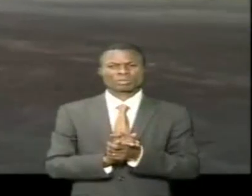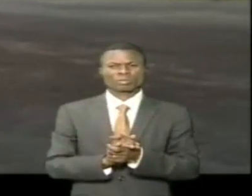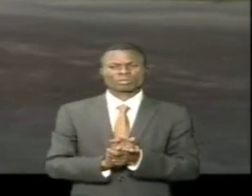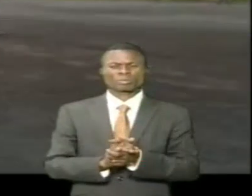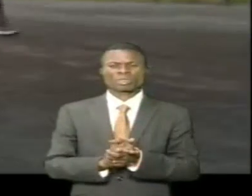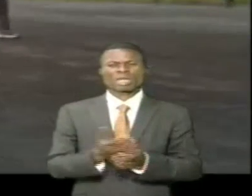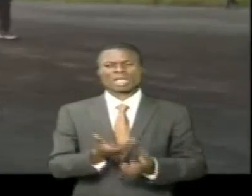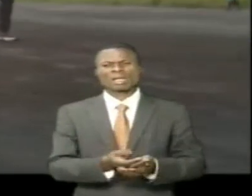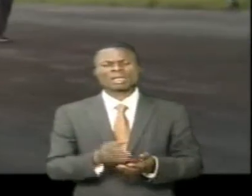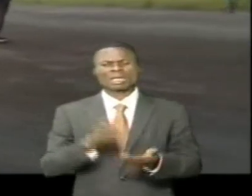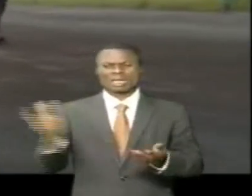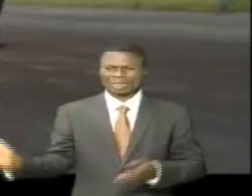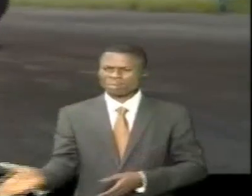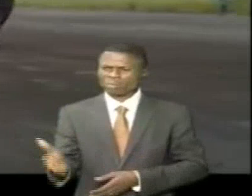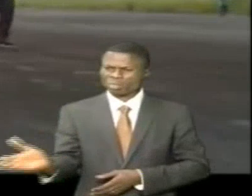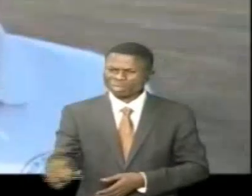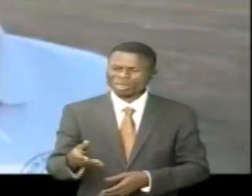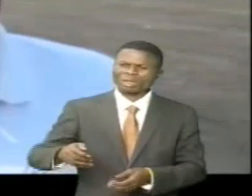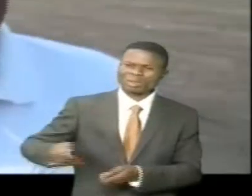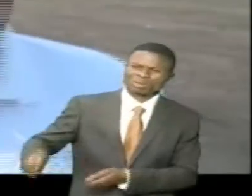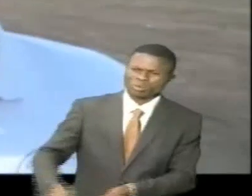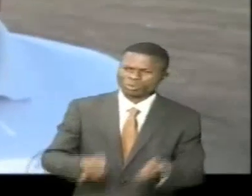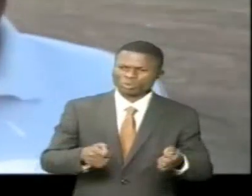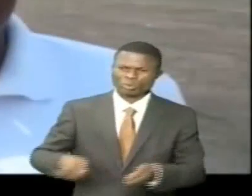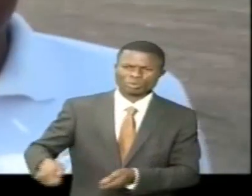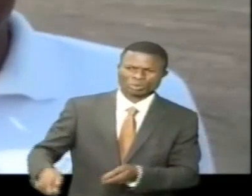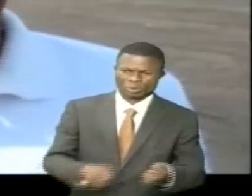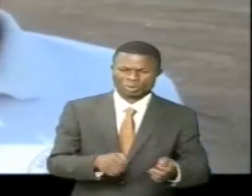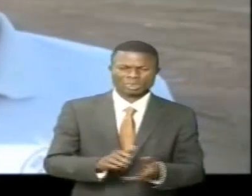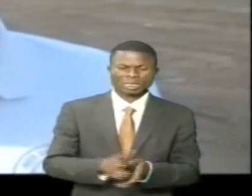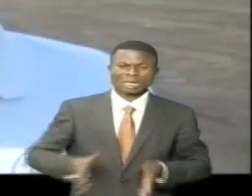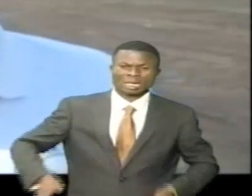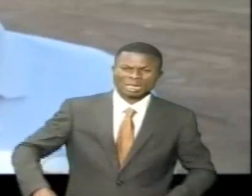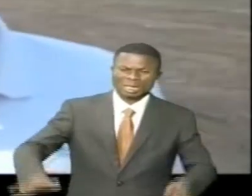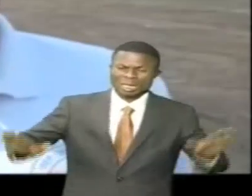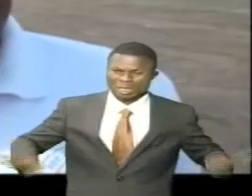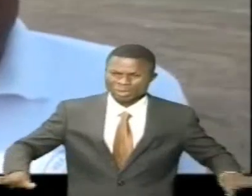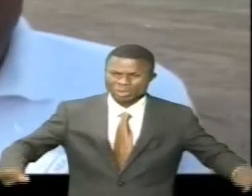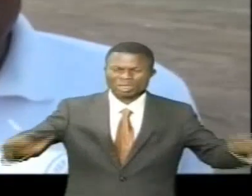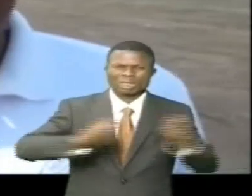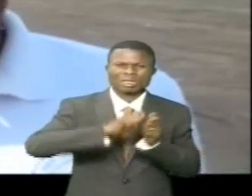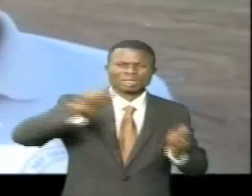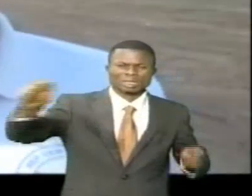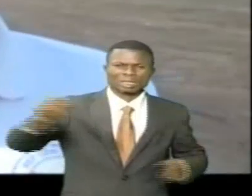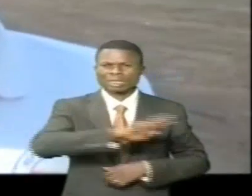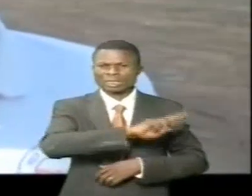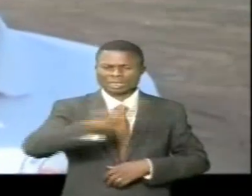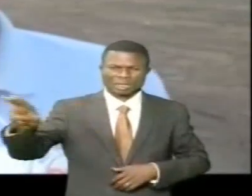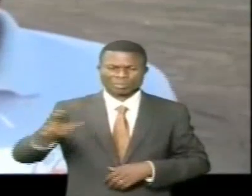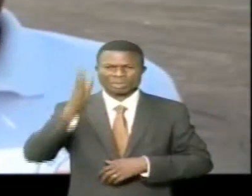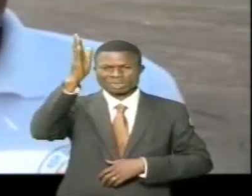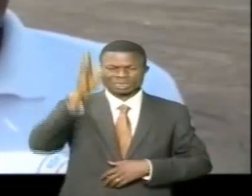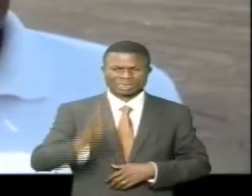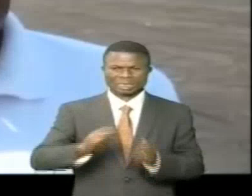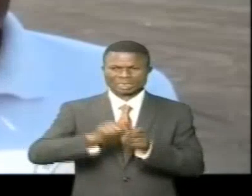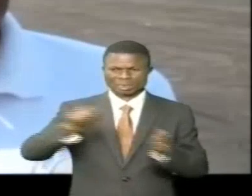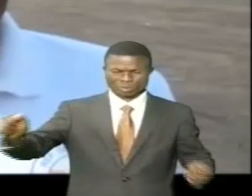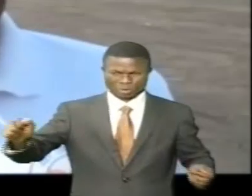cette piste envoyée par les herbes. Cette piste a une longueur de 2500 mètres avec une largeur de